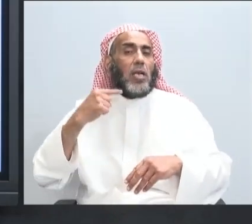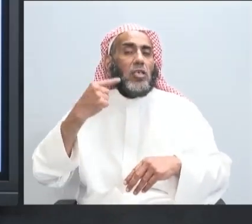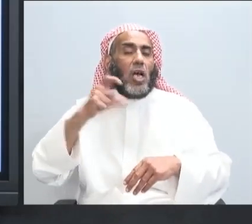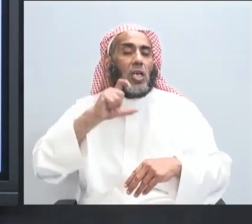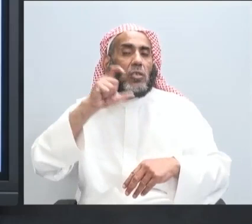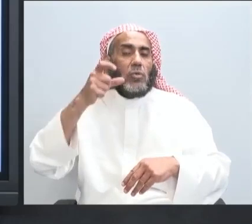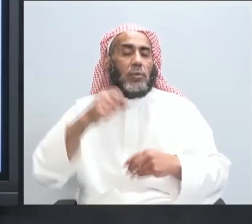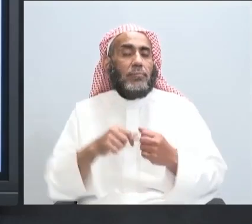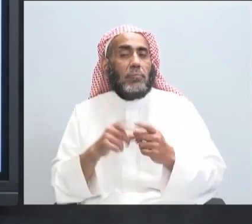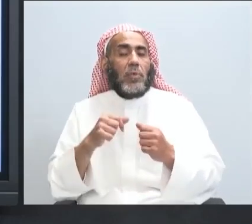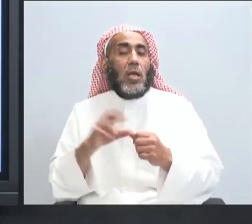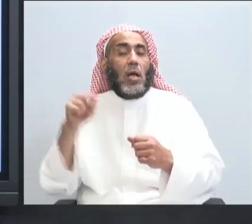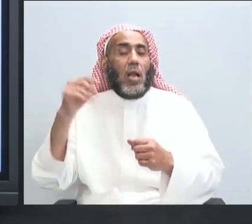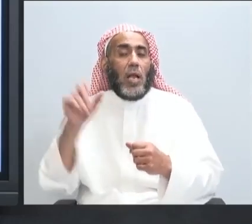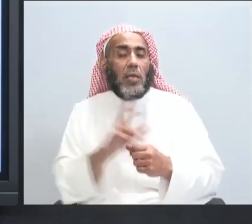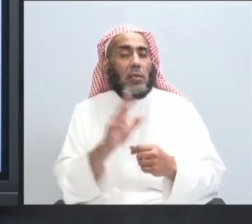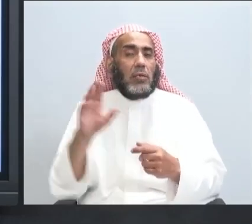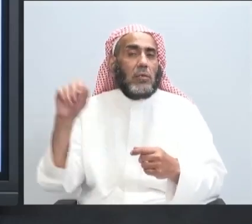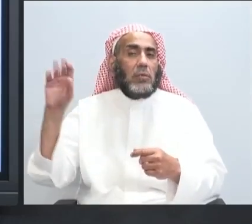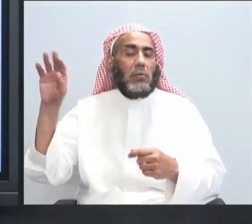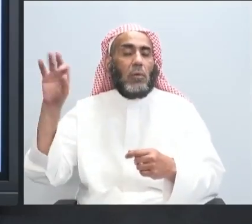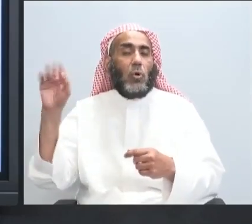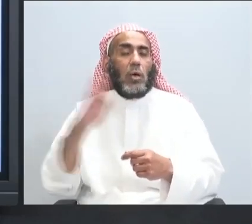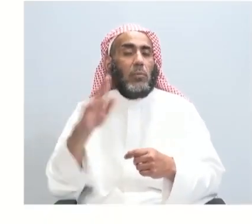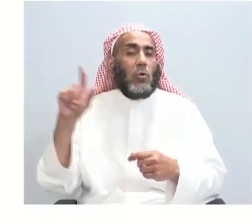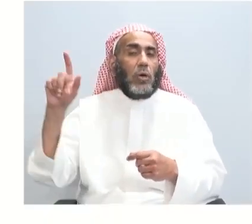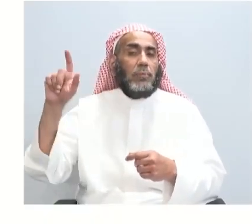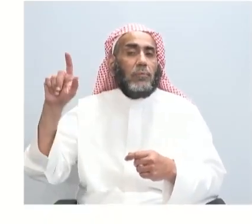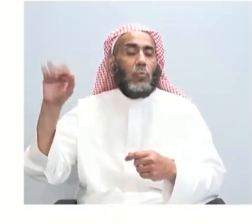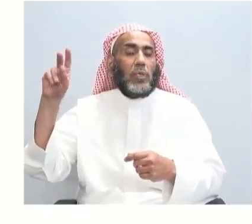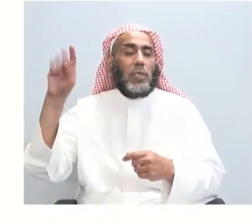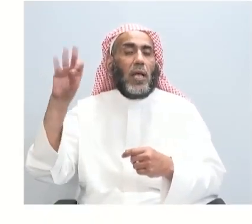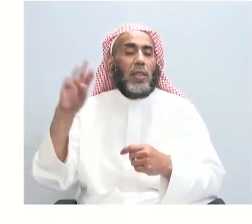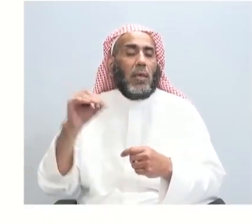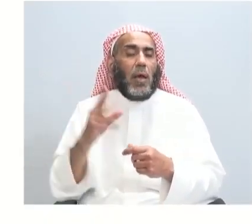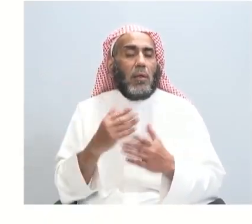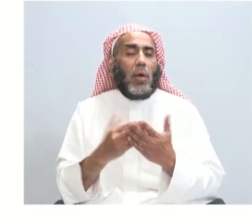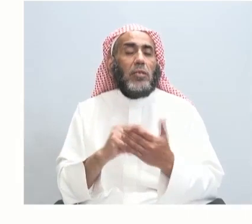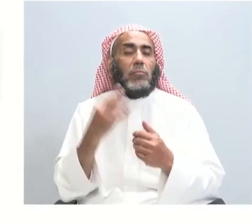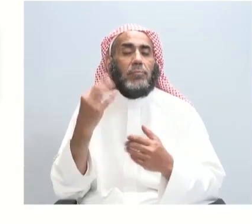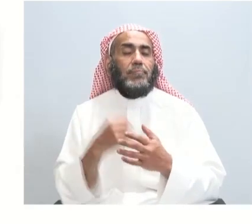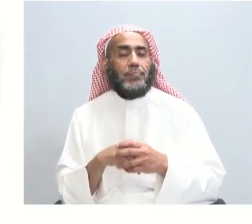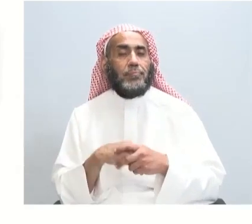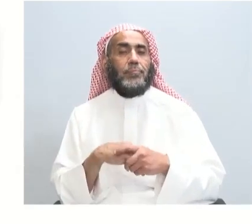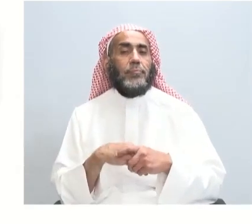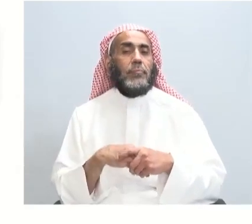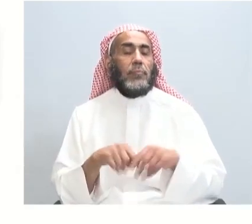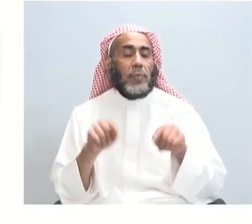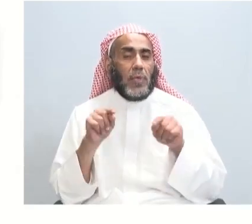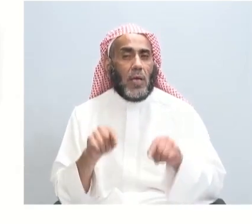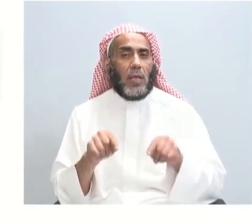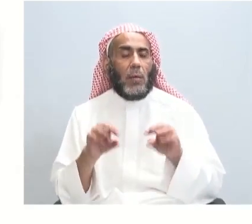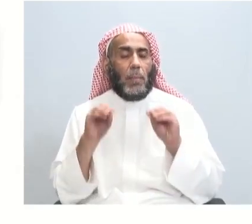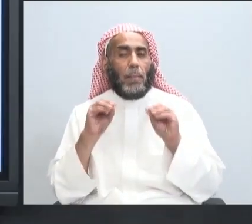على المخارج الصوتية. إذن العين والمحكم وكذلك التهذيب، هذه معاجم. هذا ما